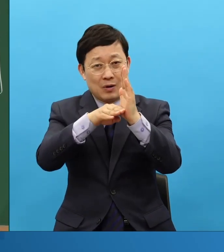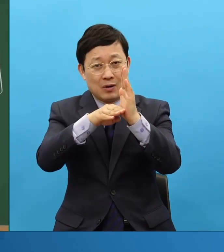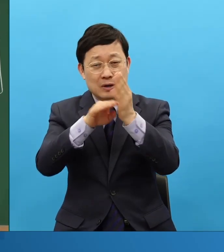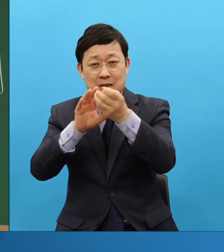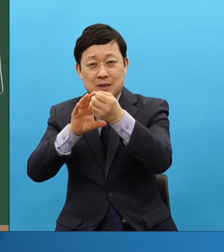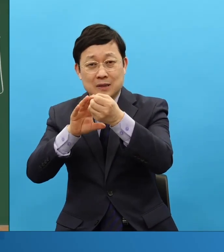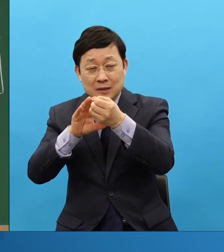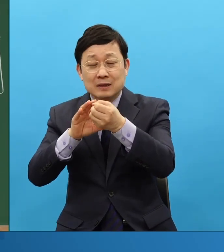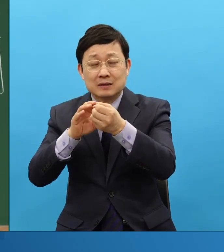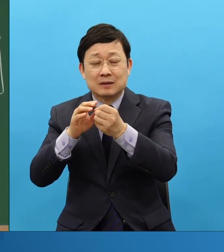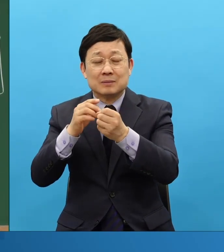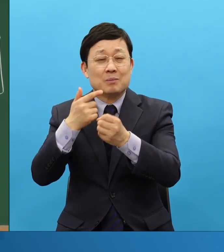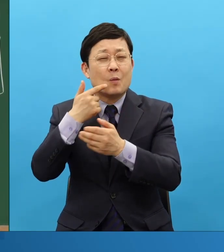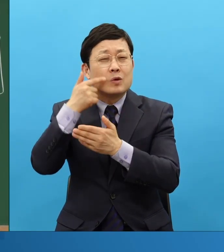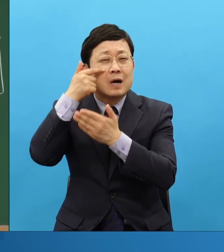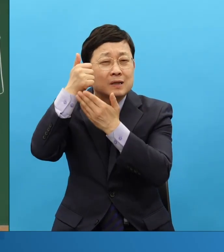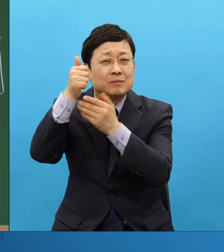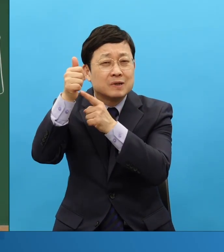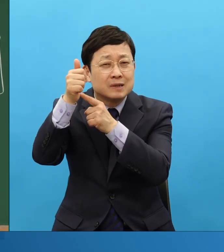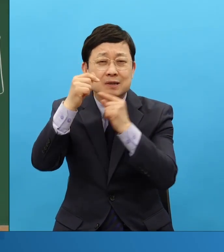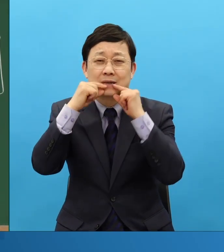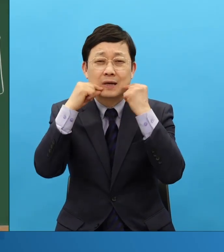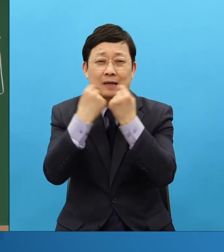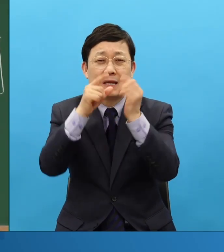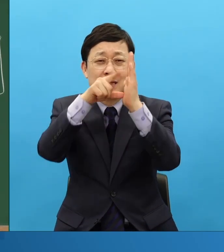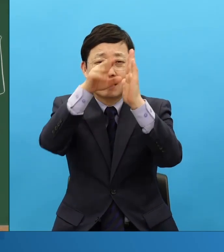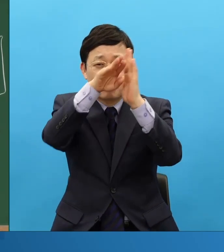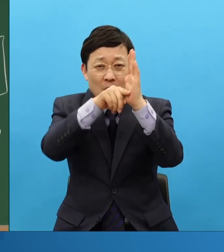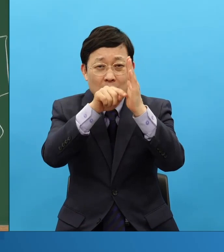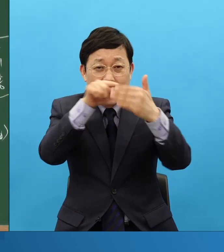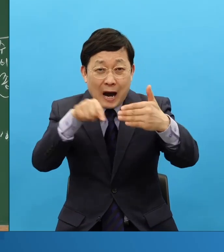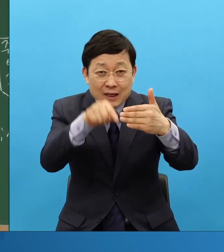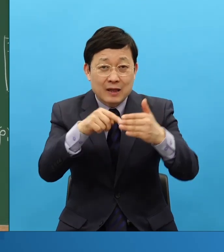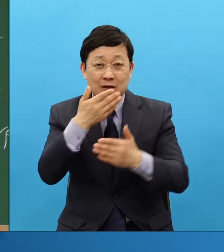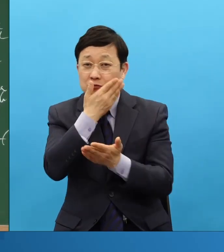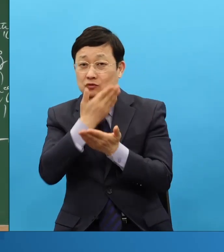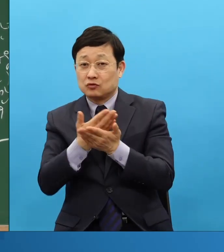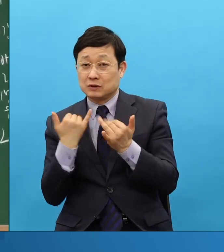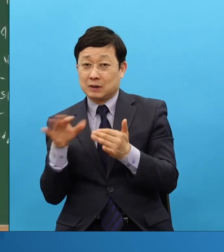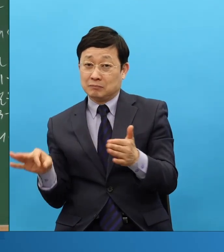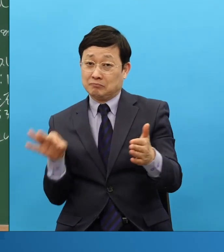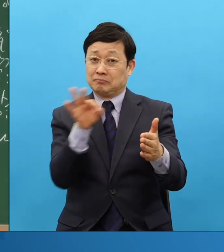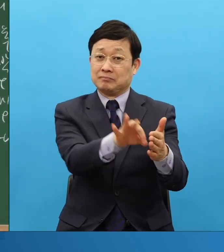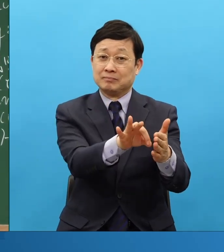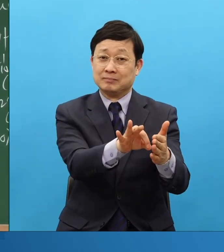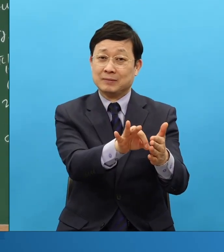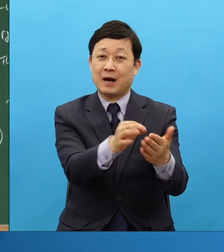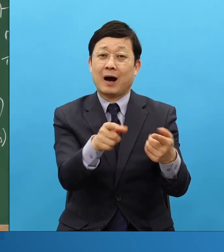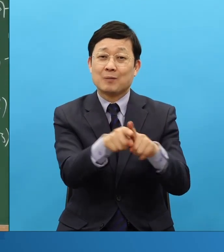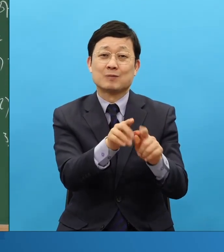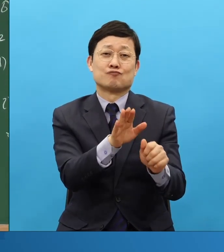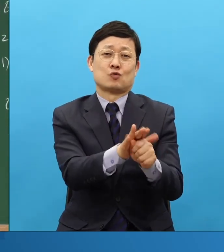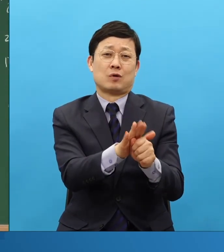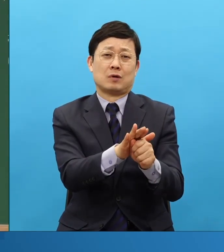주의 종들의 시간표. That means he was within the time schedule of God's servants. This is so important.